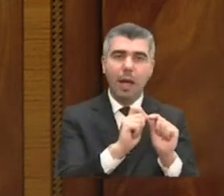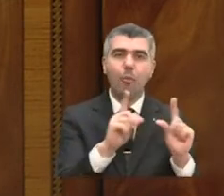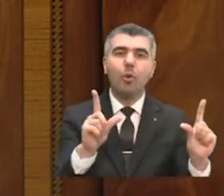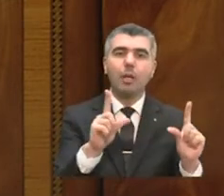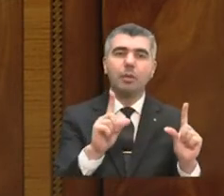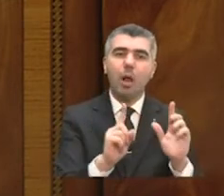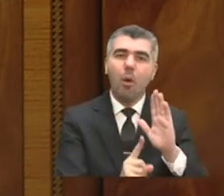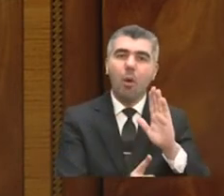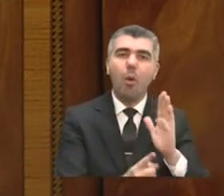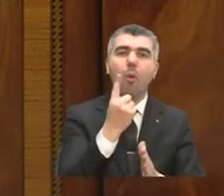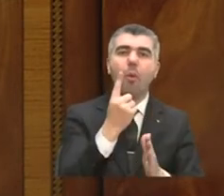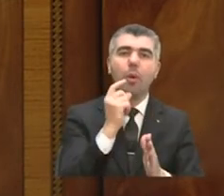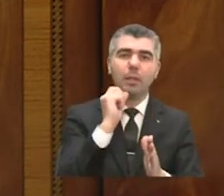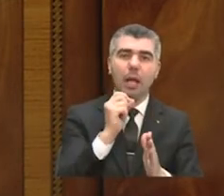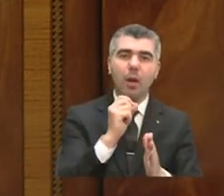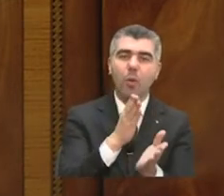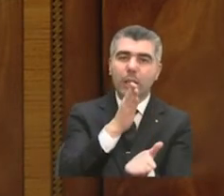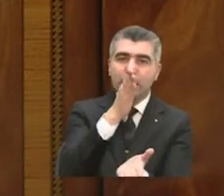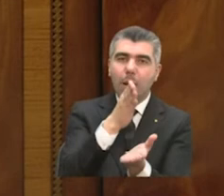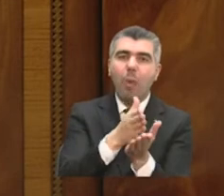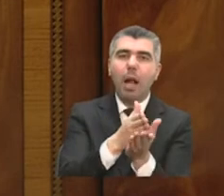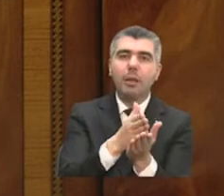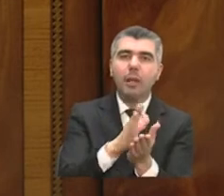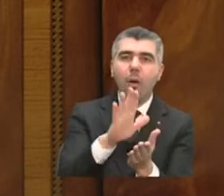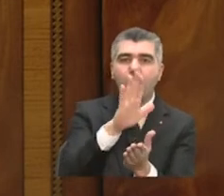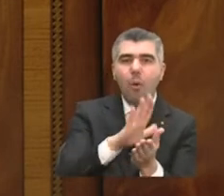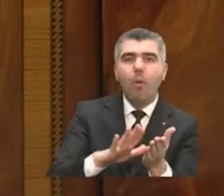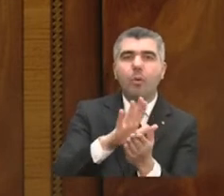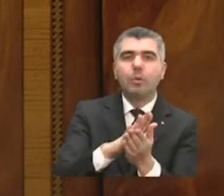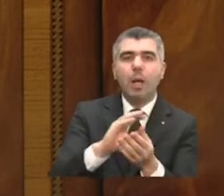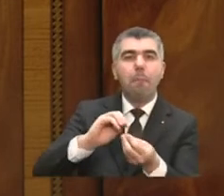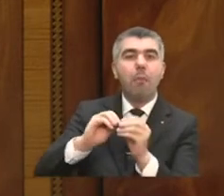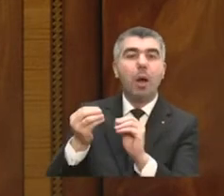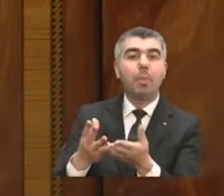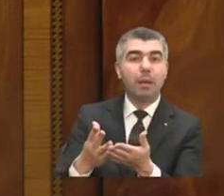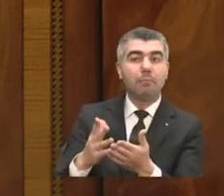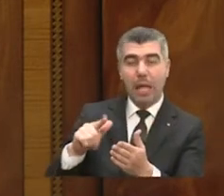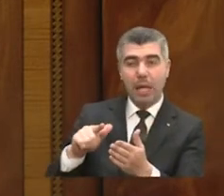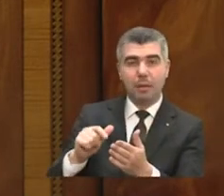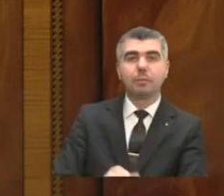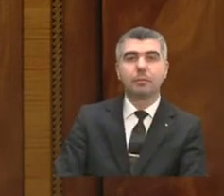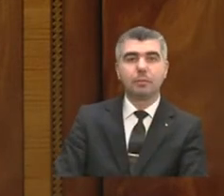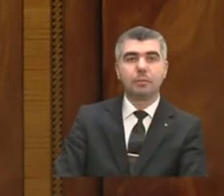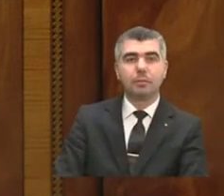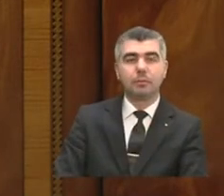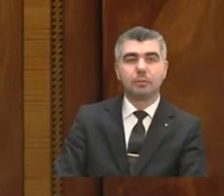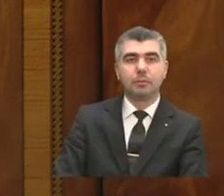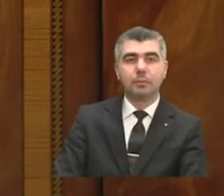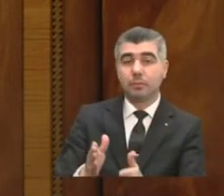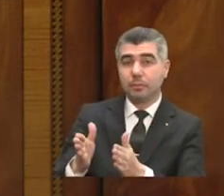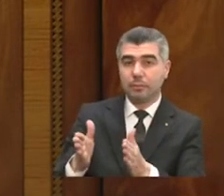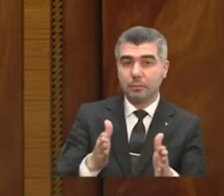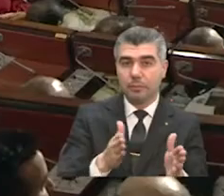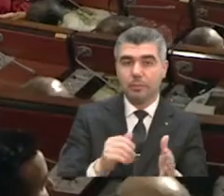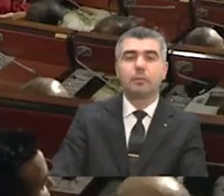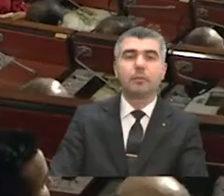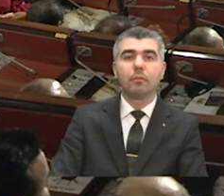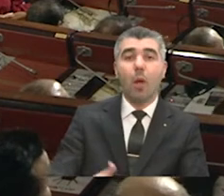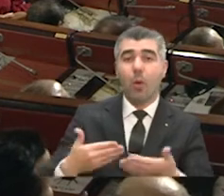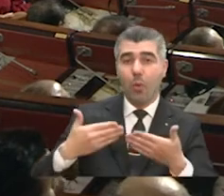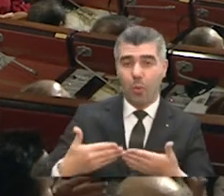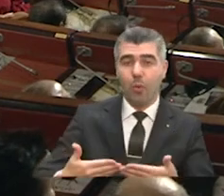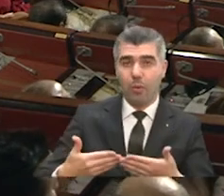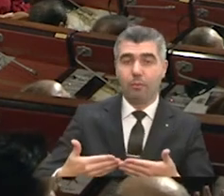avons contre un pays qui a toujours été considéré un modèle pour le renforcement